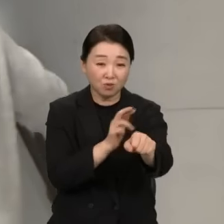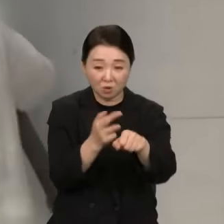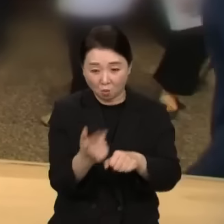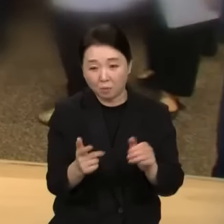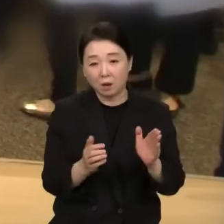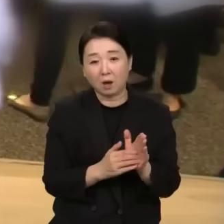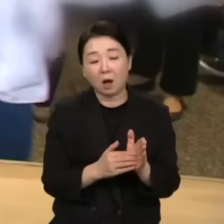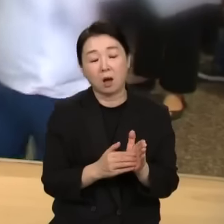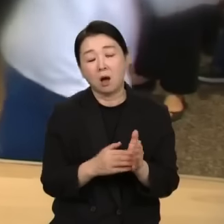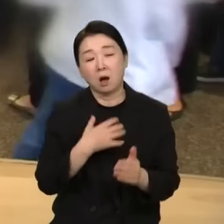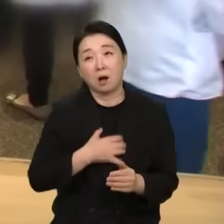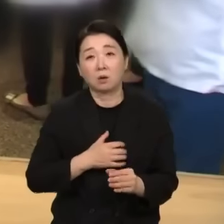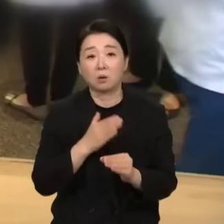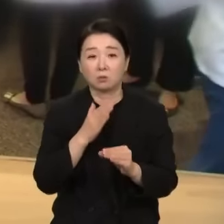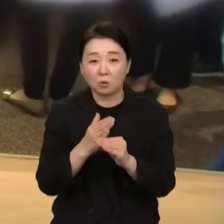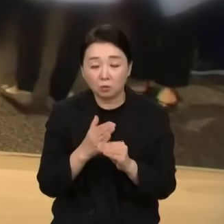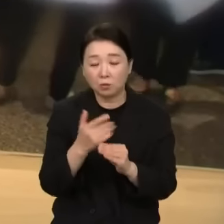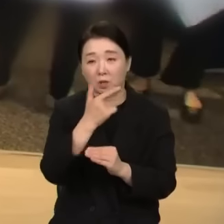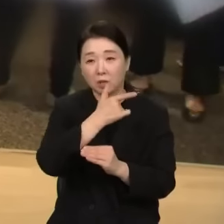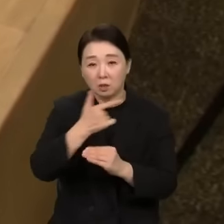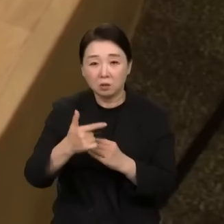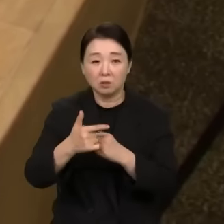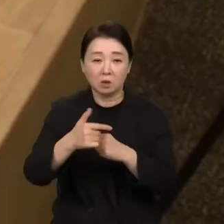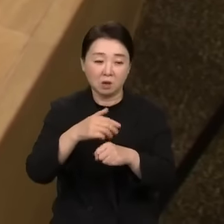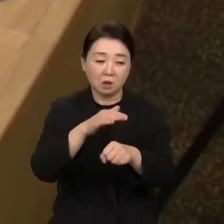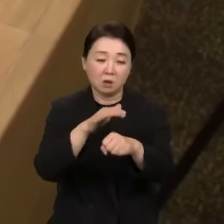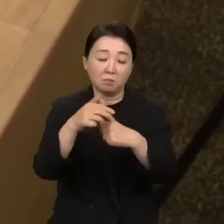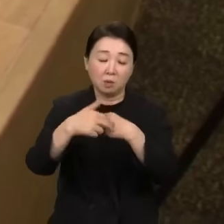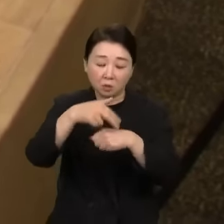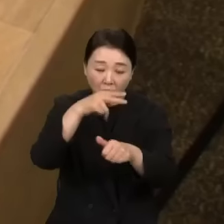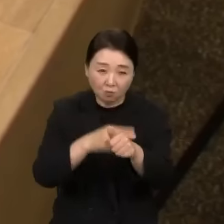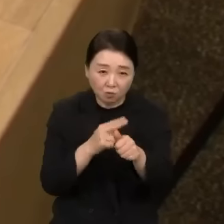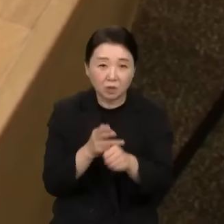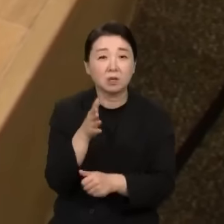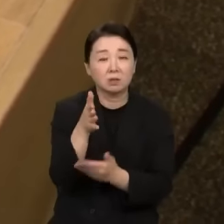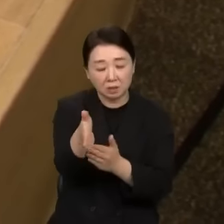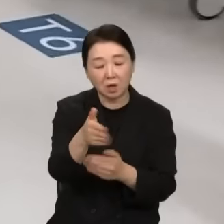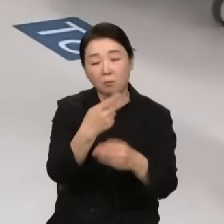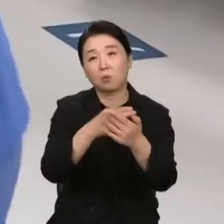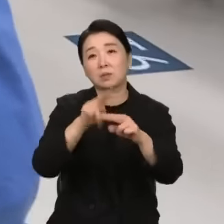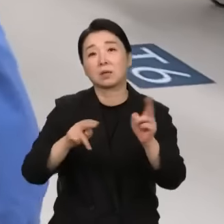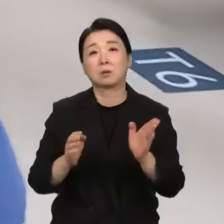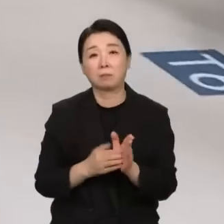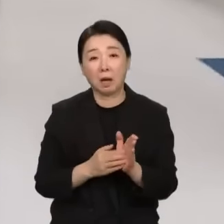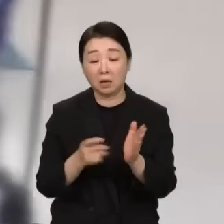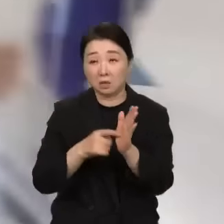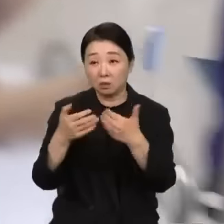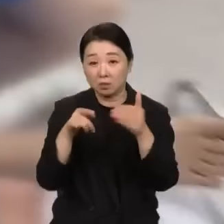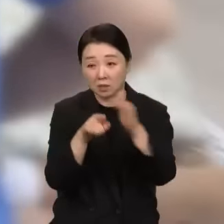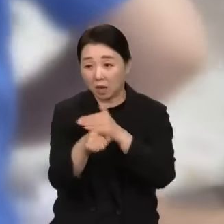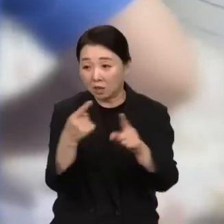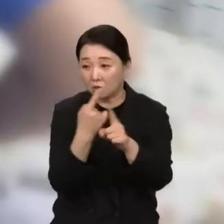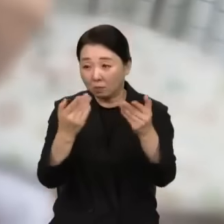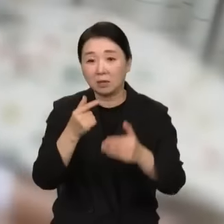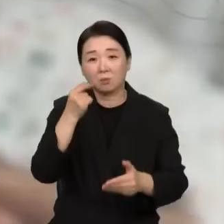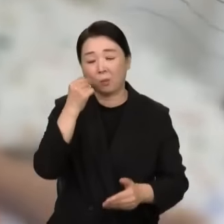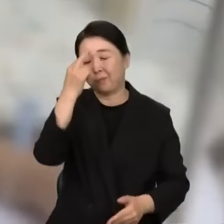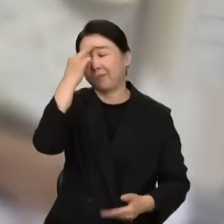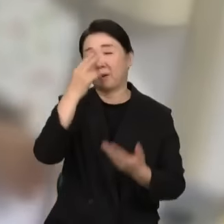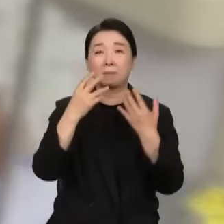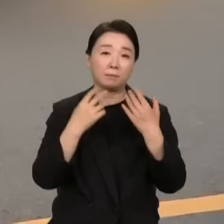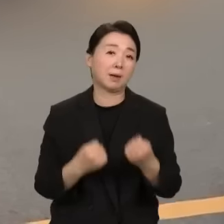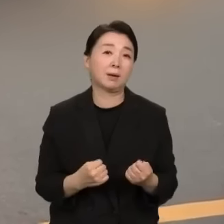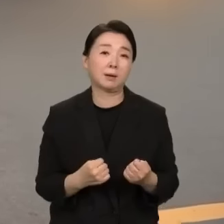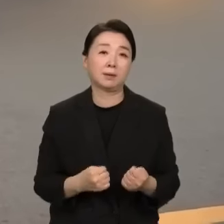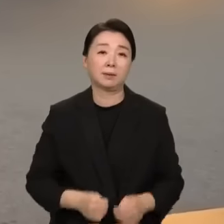대항병원 응급실의 전문의들은 버티다 못해 사직서를 냈습니다 응급실을 찾아도 제때 치료를 받지 못하는 경우가